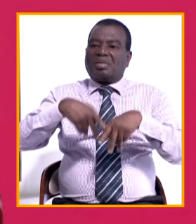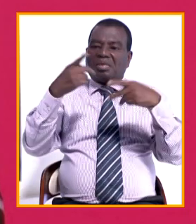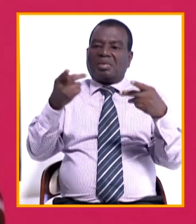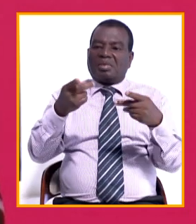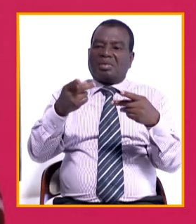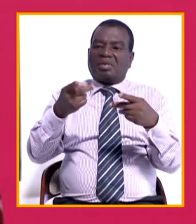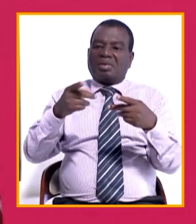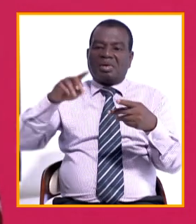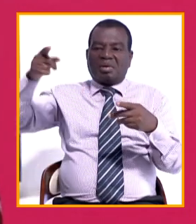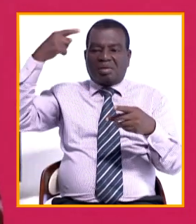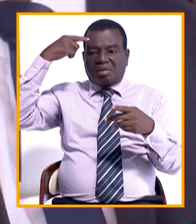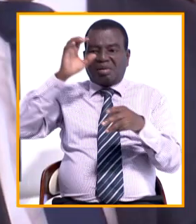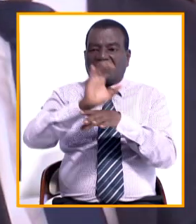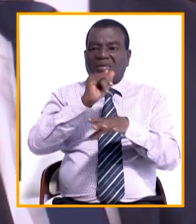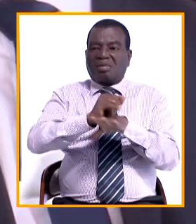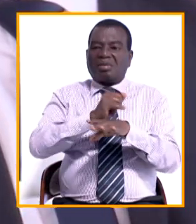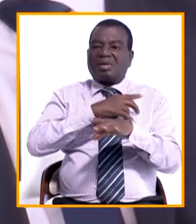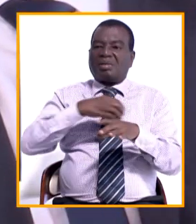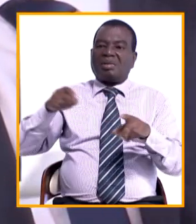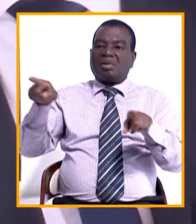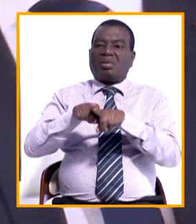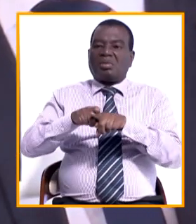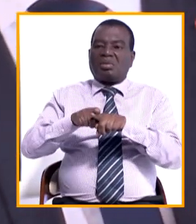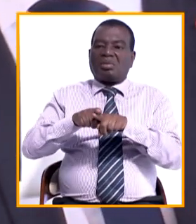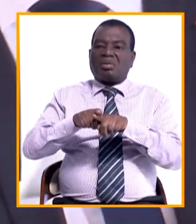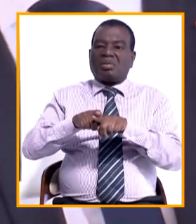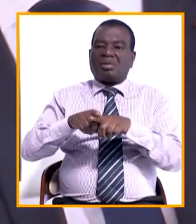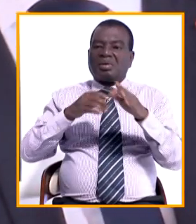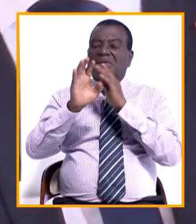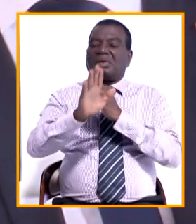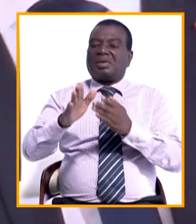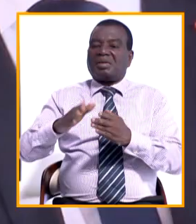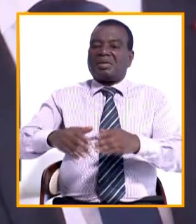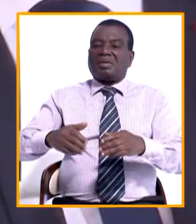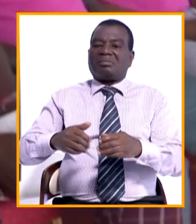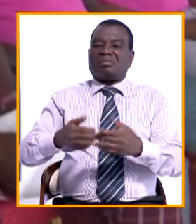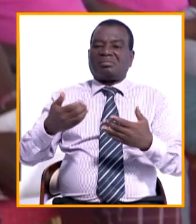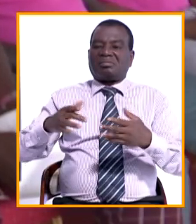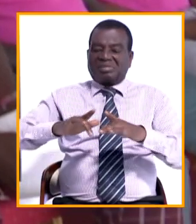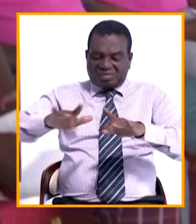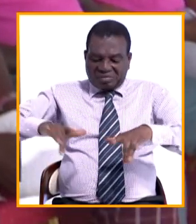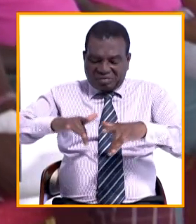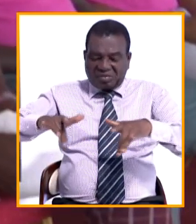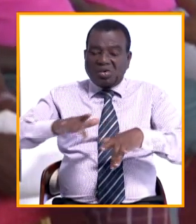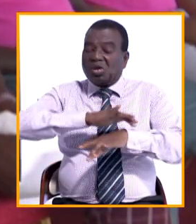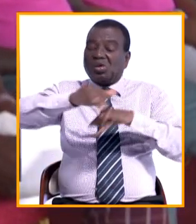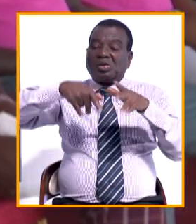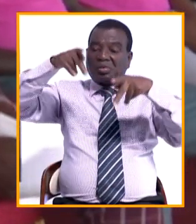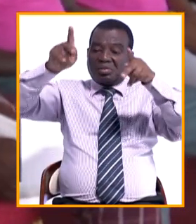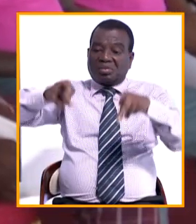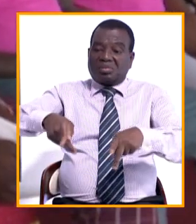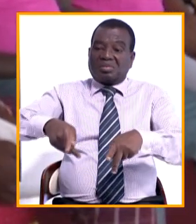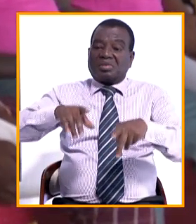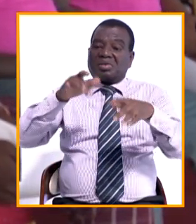disposition de l'État de Côte d'Ivoire, mais également devant l'efficacité, la gentillesse de tout le